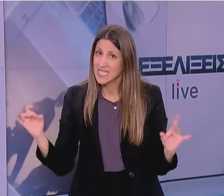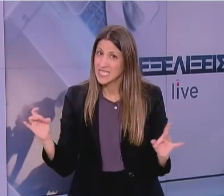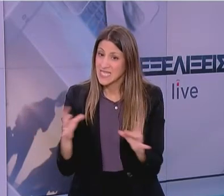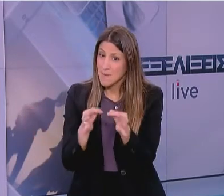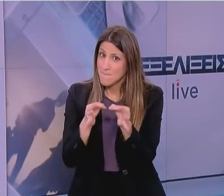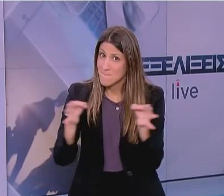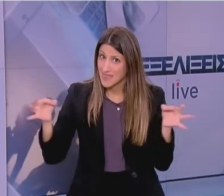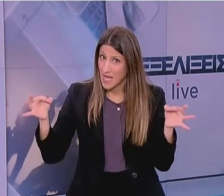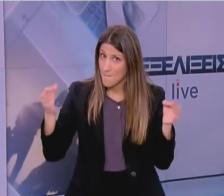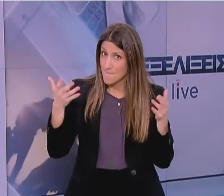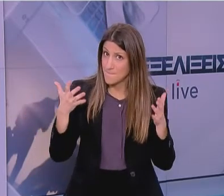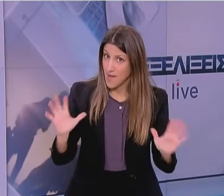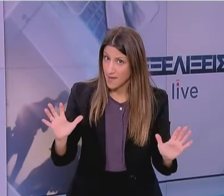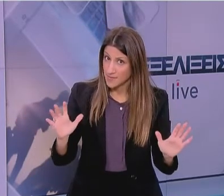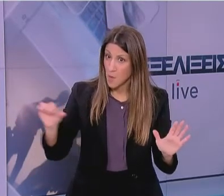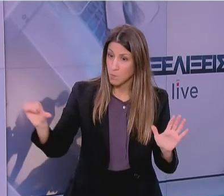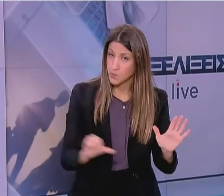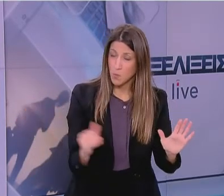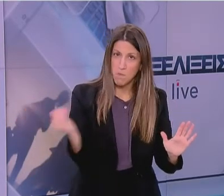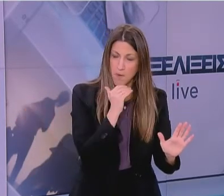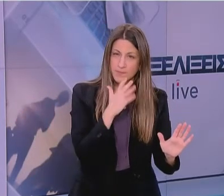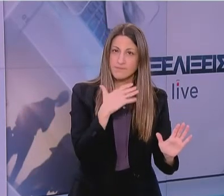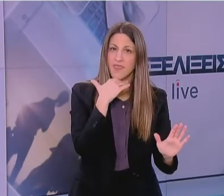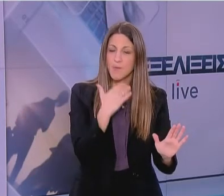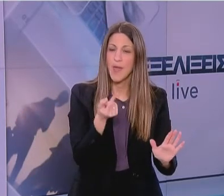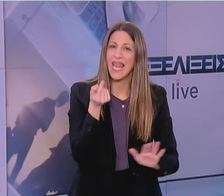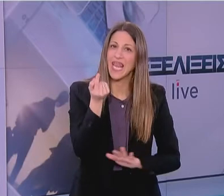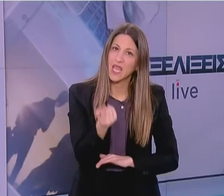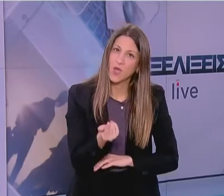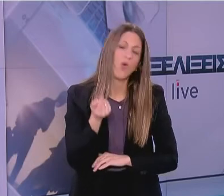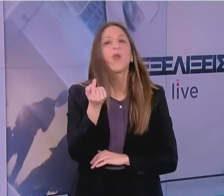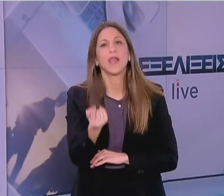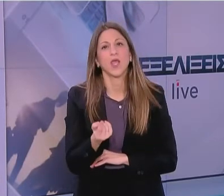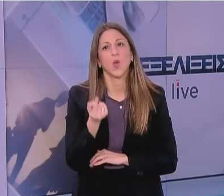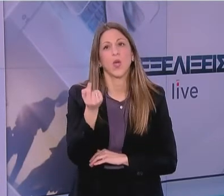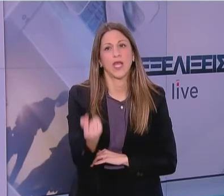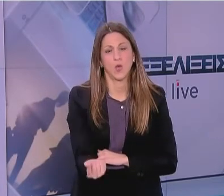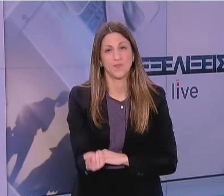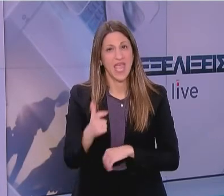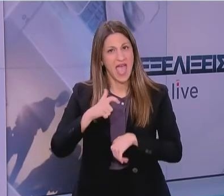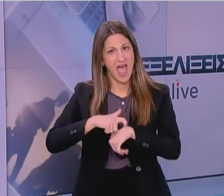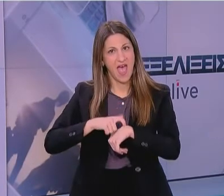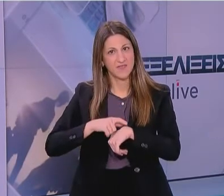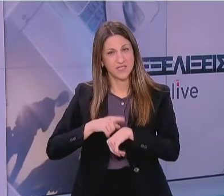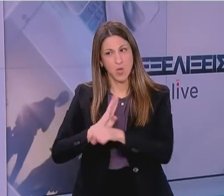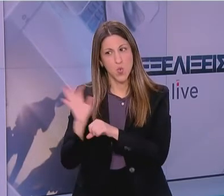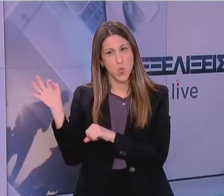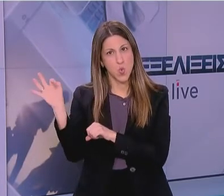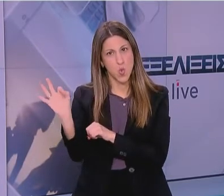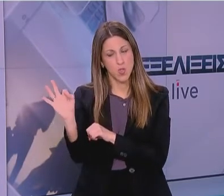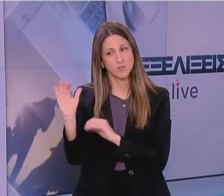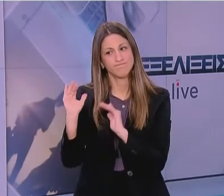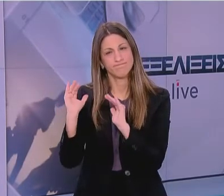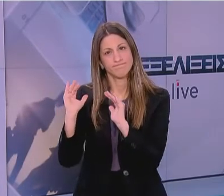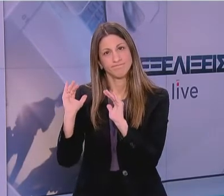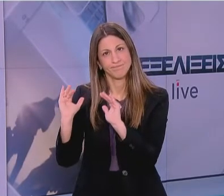μέτρα και πρέπει να γίνεται με πολύ προσεκτικό και σταδιακό τρόπο. Άρα δεν μιλάμε για πικ της επιδημίας, μιλάμε για